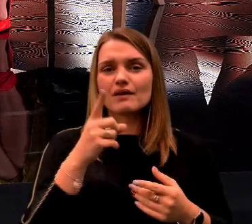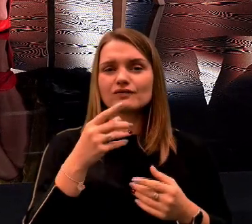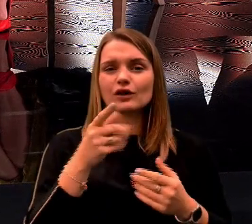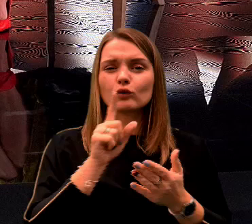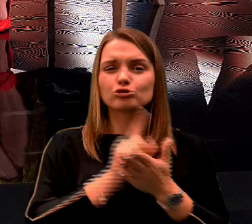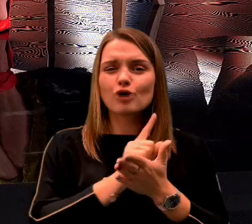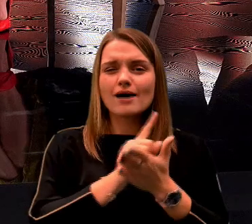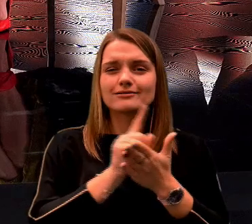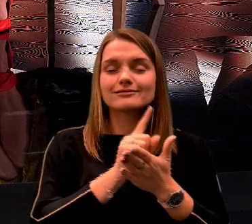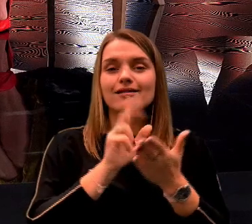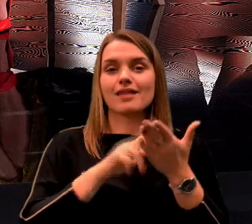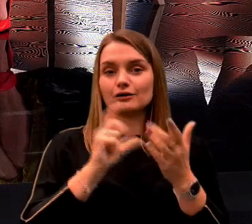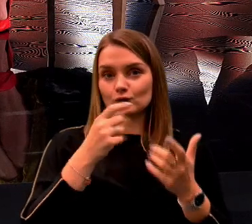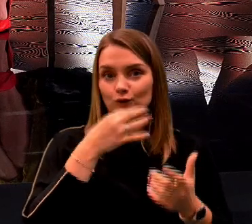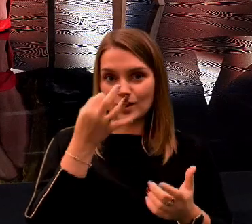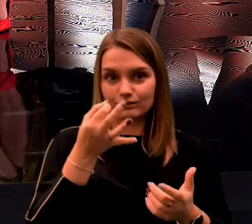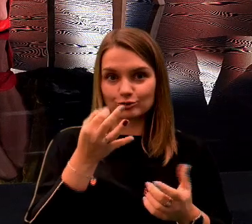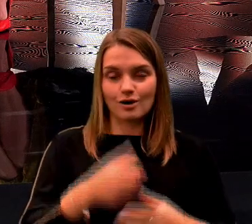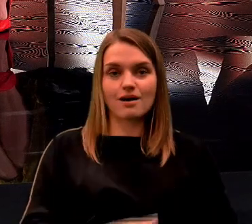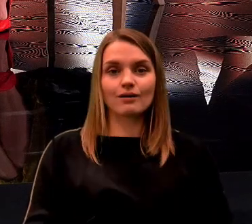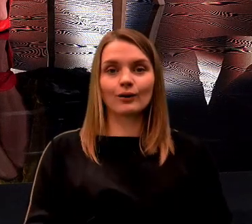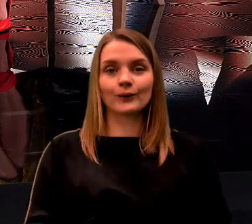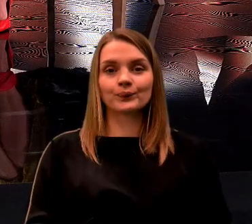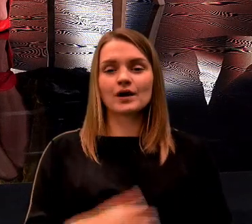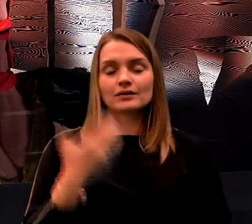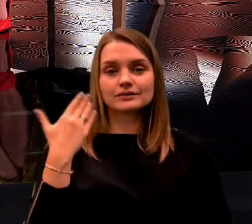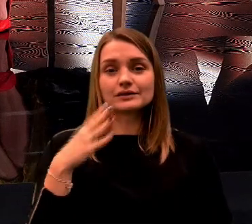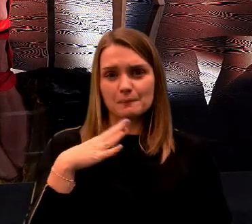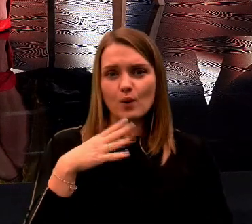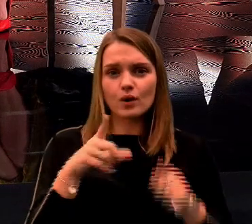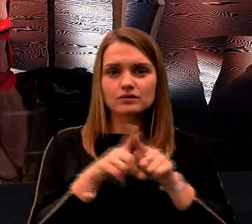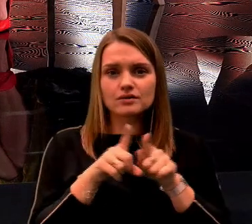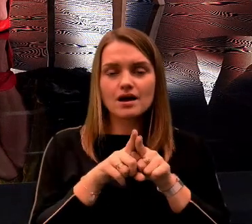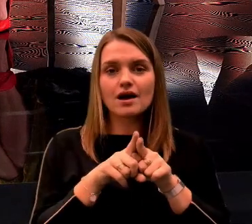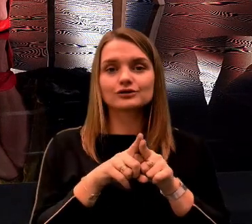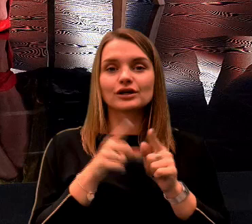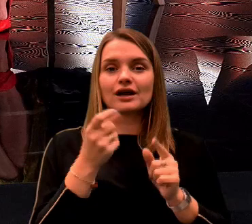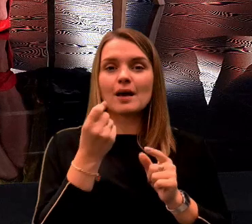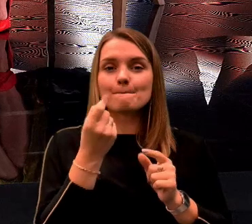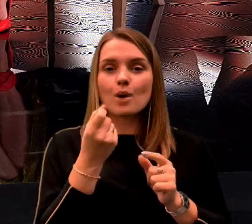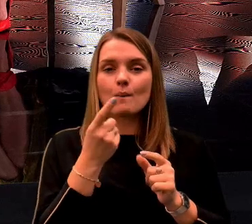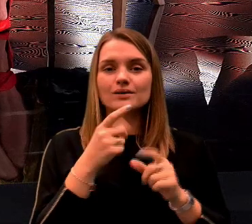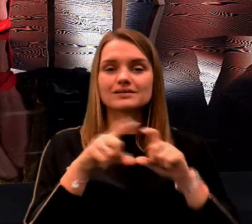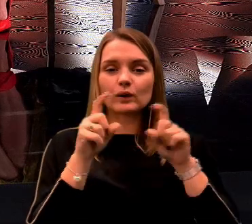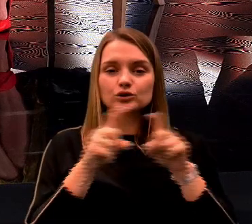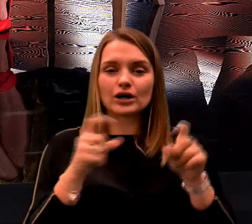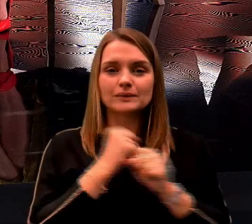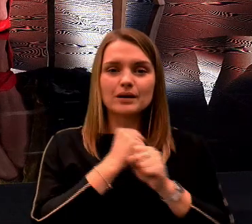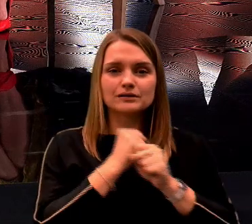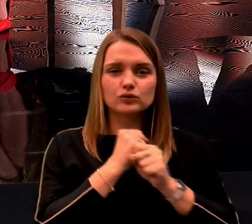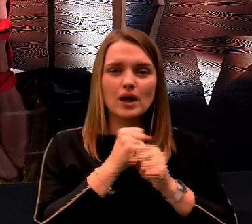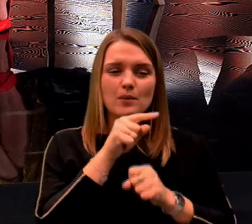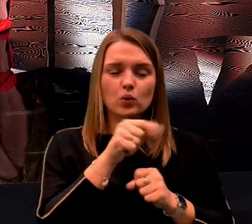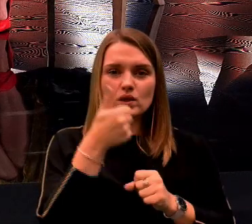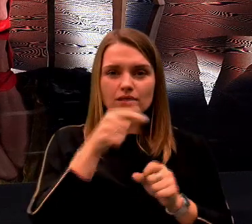lepszego. To, co chwilę temu też padło, wydaje mi się, że taki model, kiedy wiecie, całe życie pracujemy w jednej